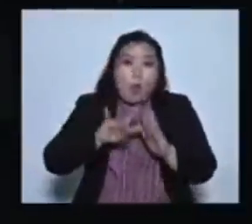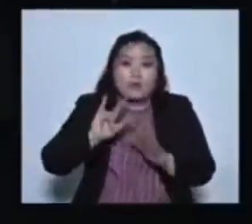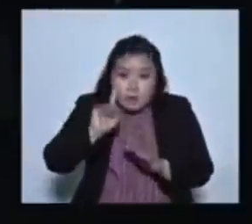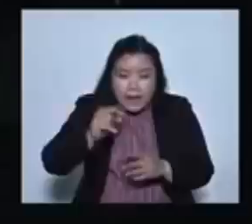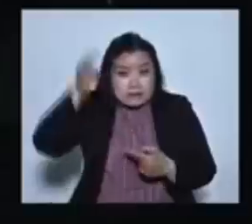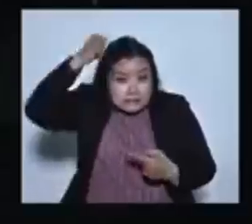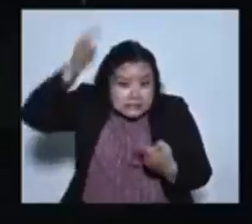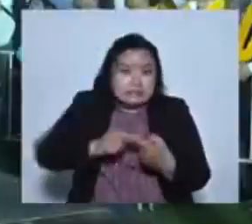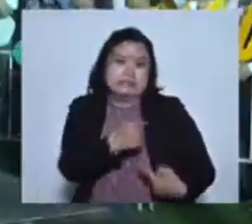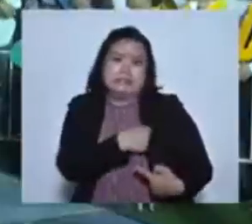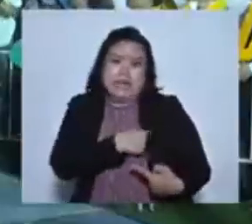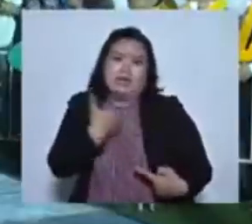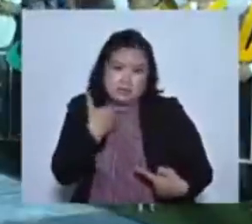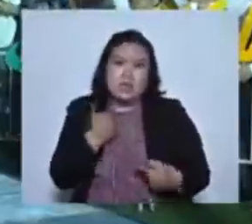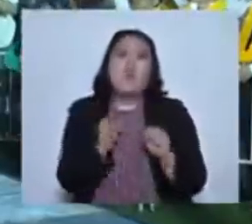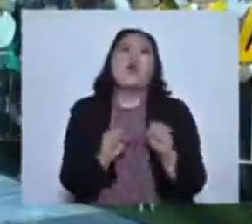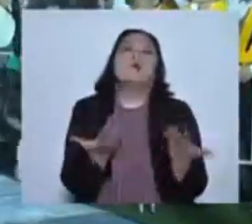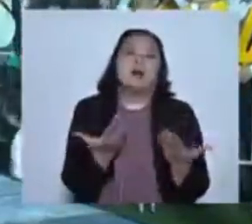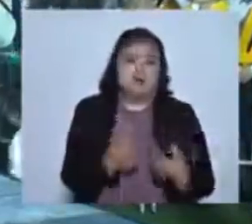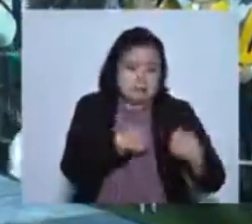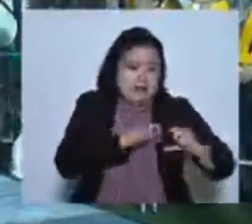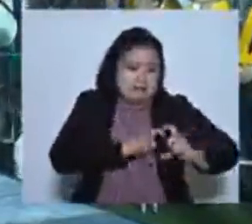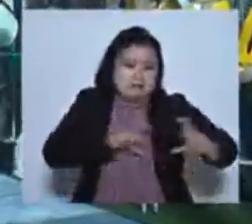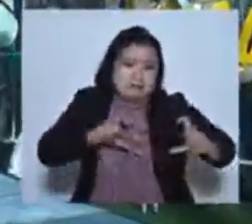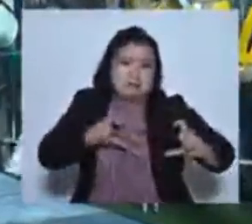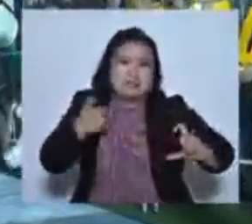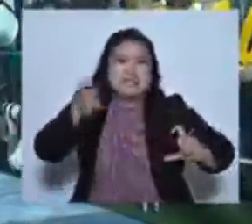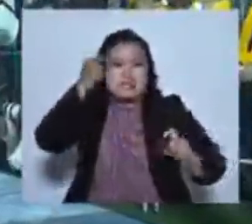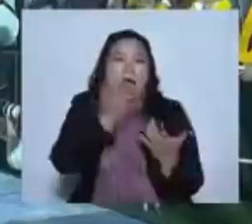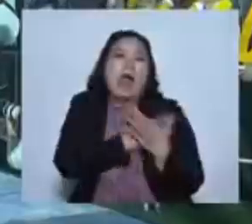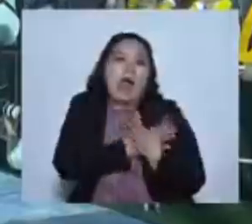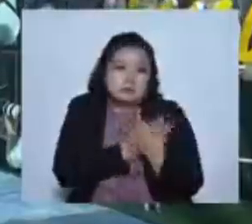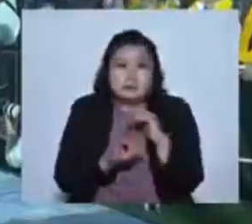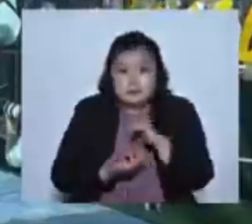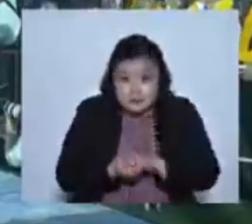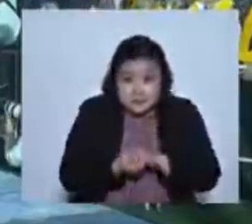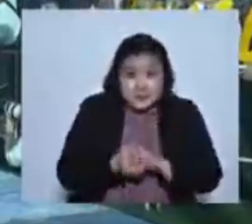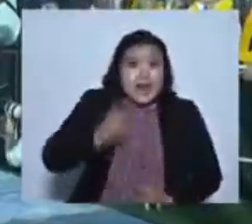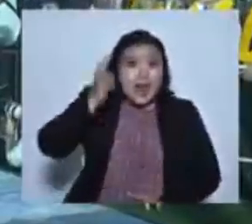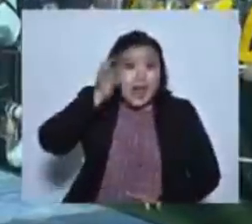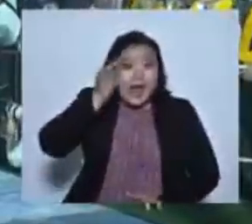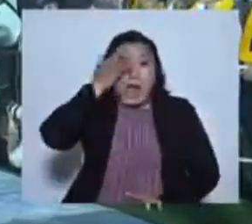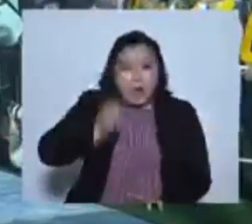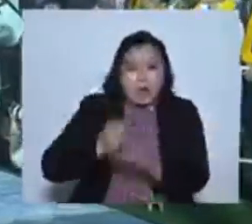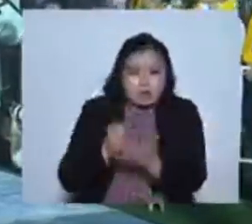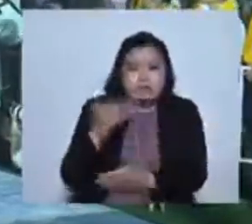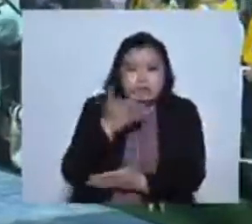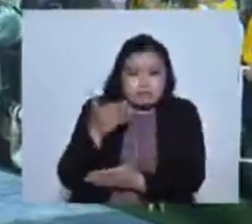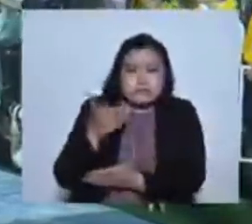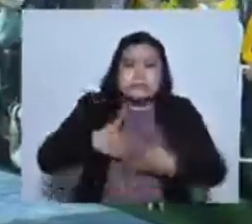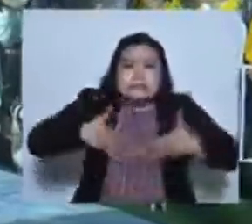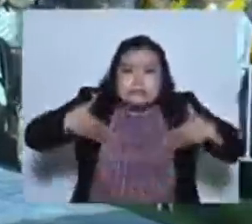ใจหัวใจอันยิ่งใหญ่หัวใจความรักความสามัคคีทำบ้านเมืองเราให้สงบปลอด